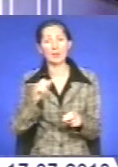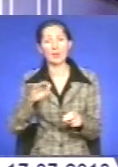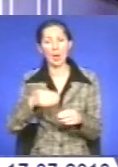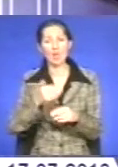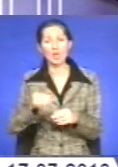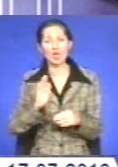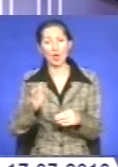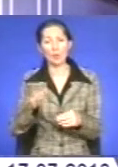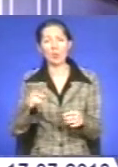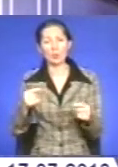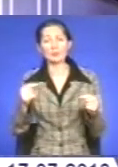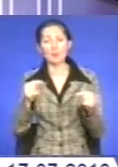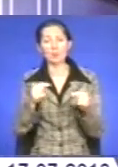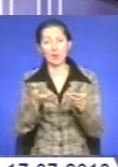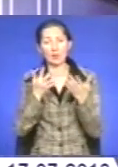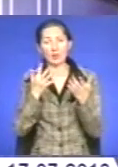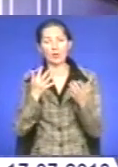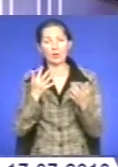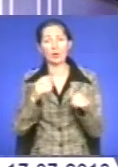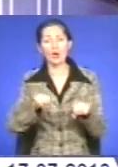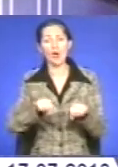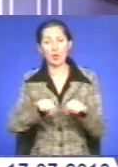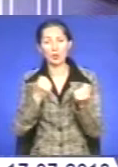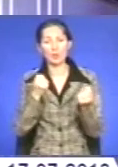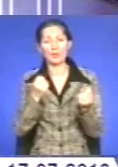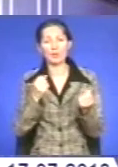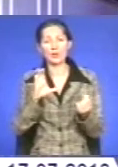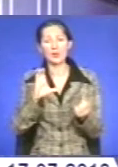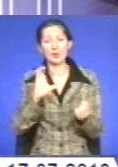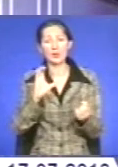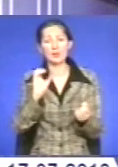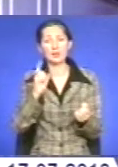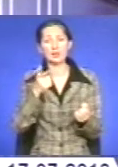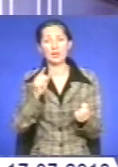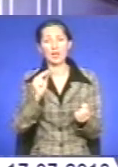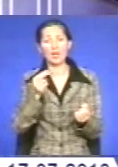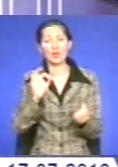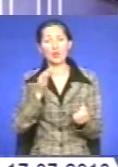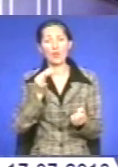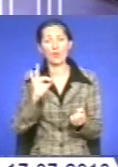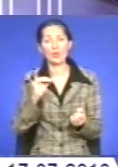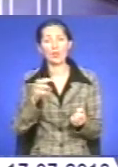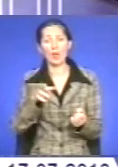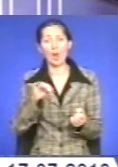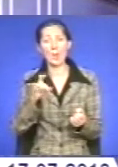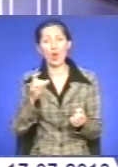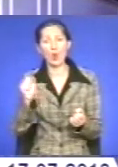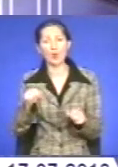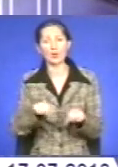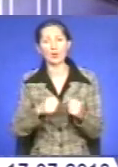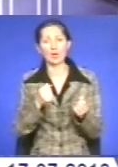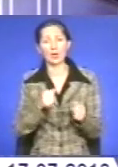діагностовано вже в лікарні розрив сечового міхура. Окрім того всього, пацієнтка